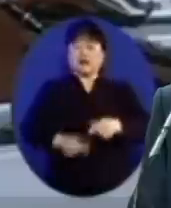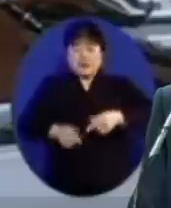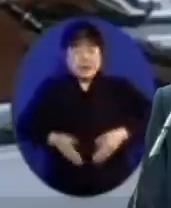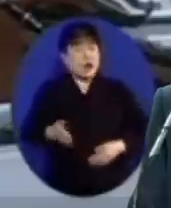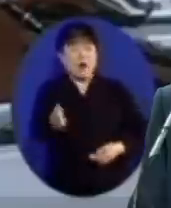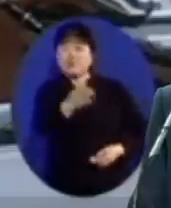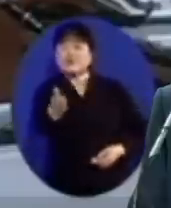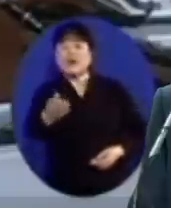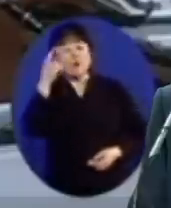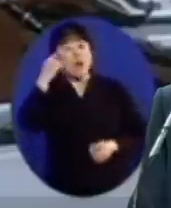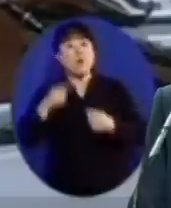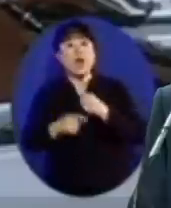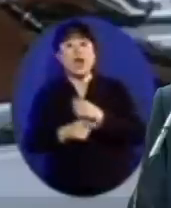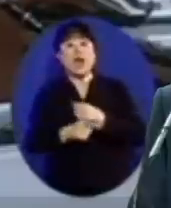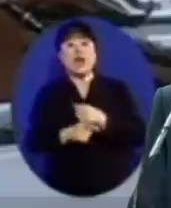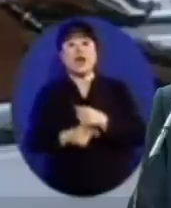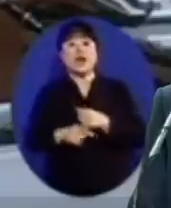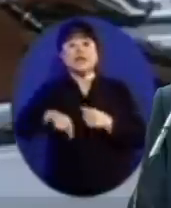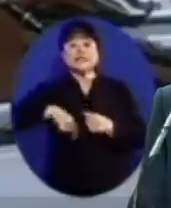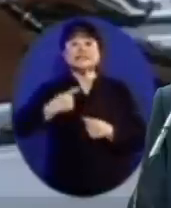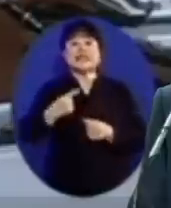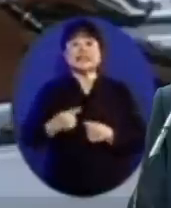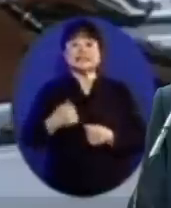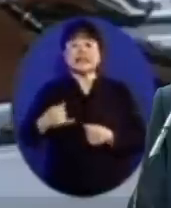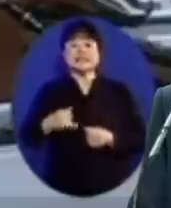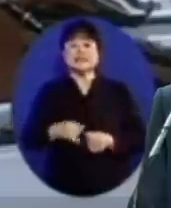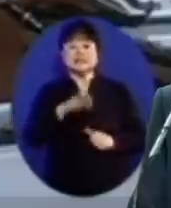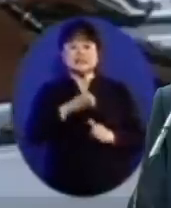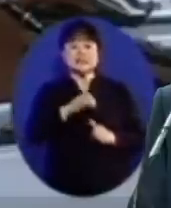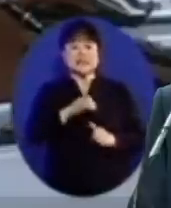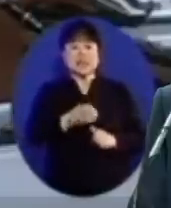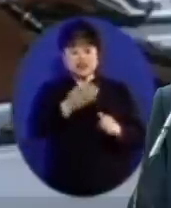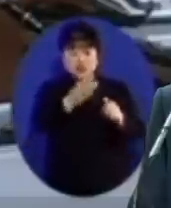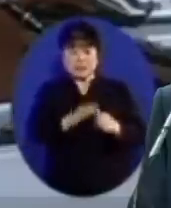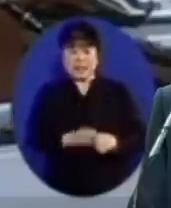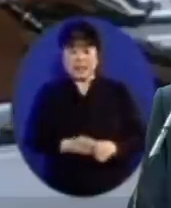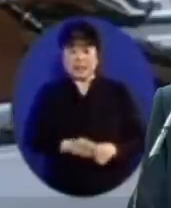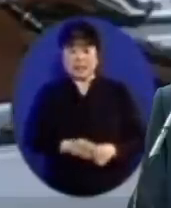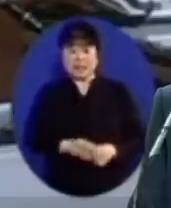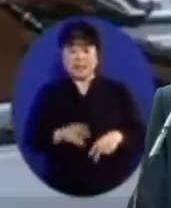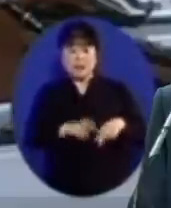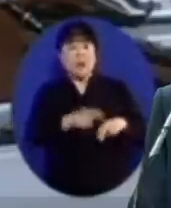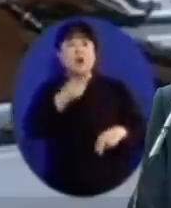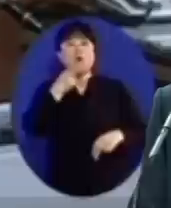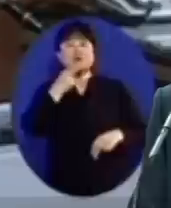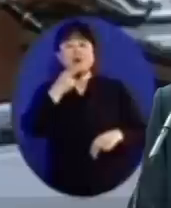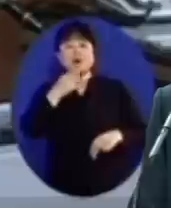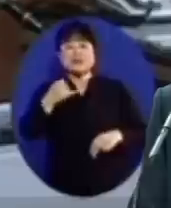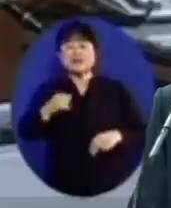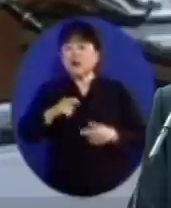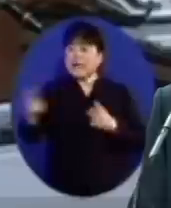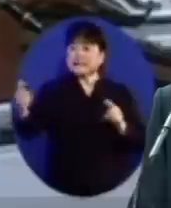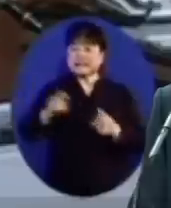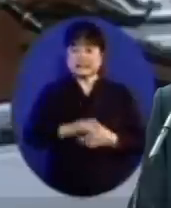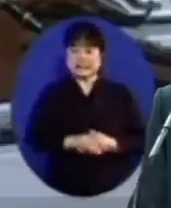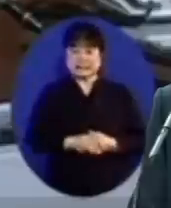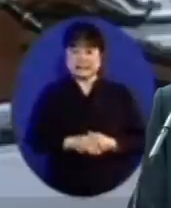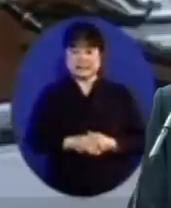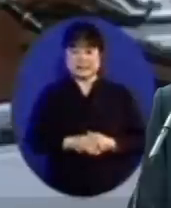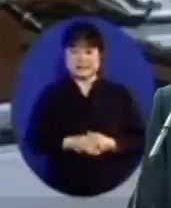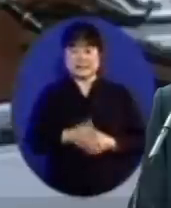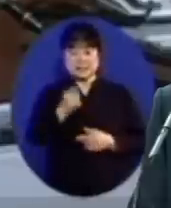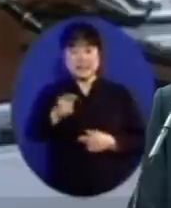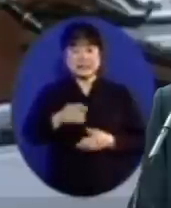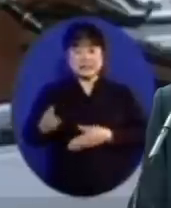않았었습니다. 왜요? 자식을 징계하지 않은 부모가 없는데 한 번도 징계를 안 당했다면 자식이 아니기 때문에 징계하지.